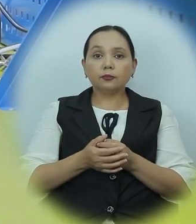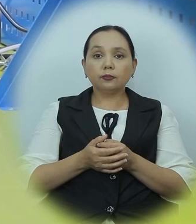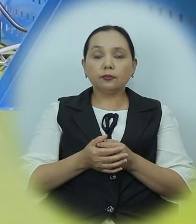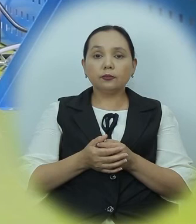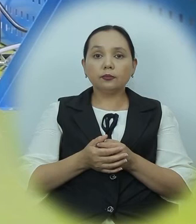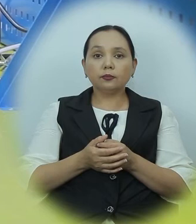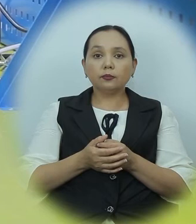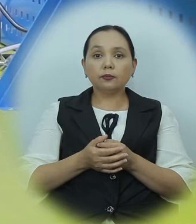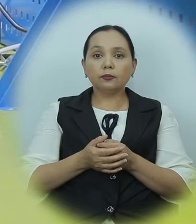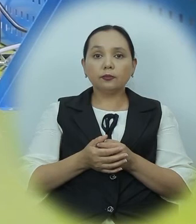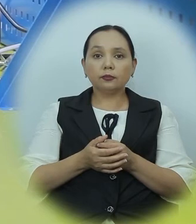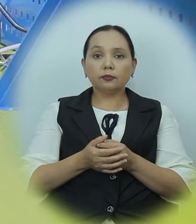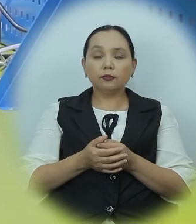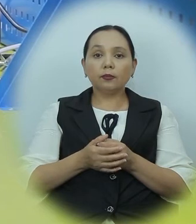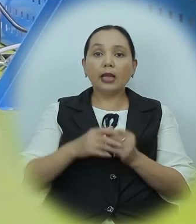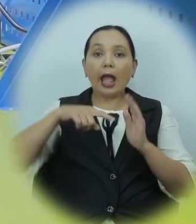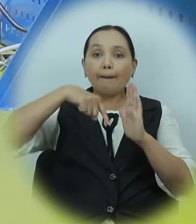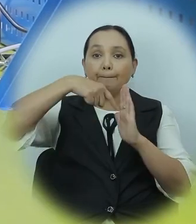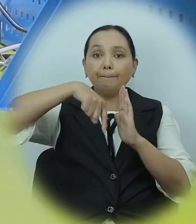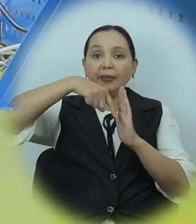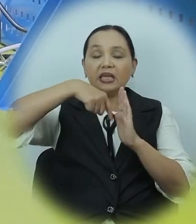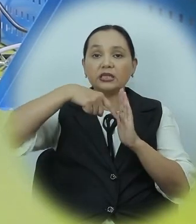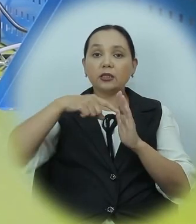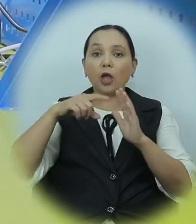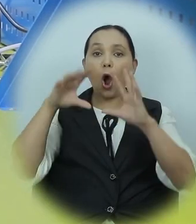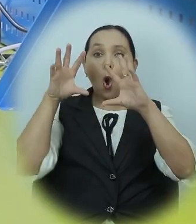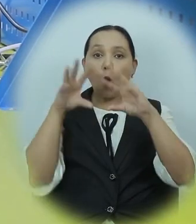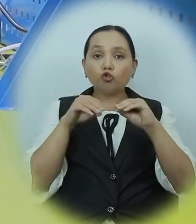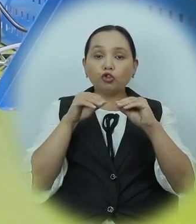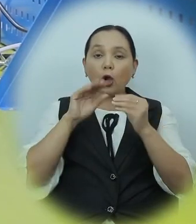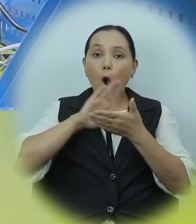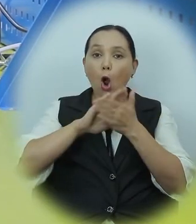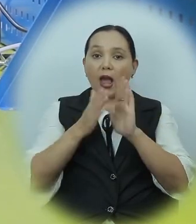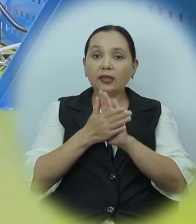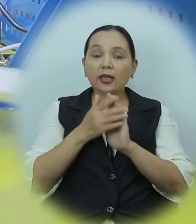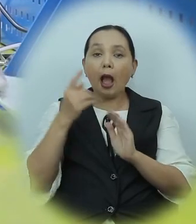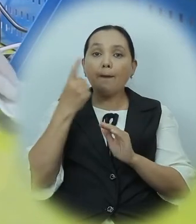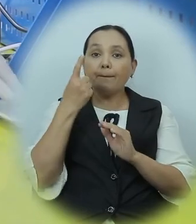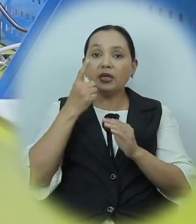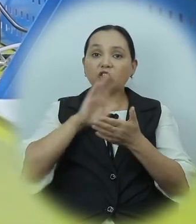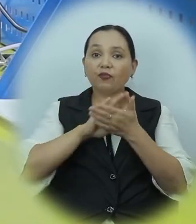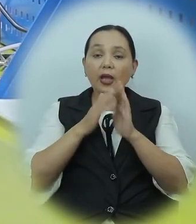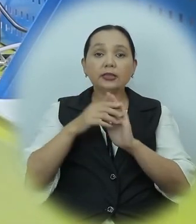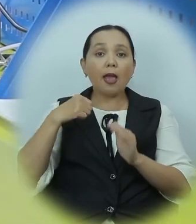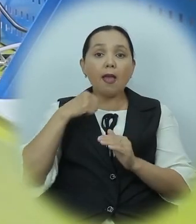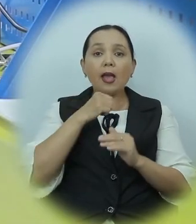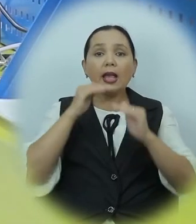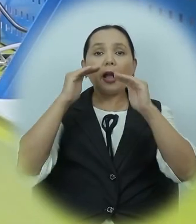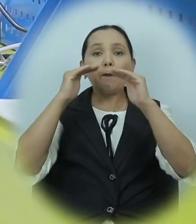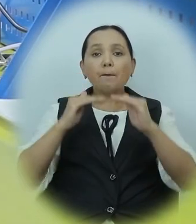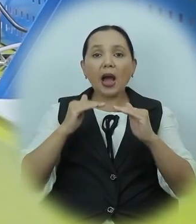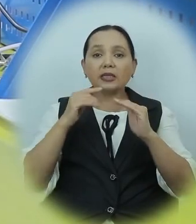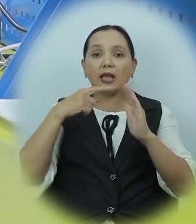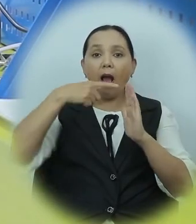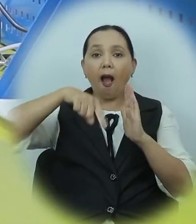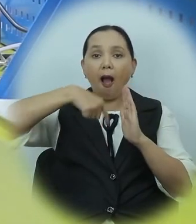mikserni ochiq holatidan Birinci vaziyat, en pas aylanış